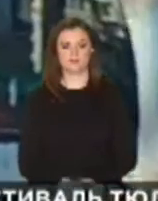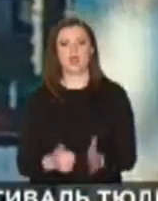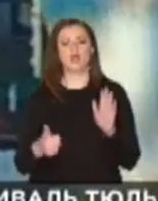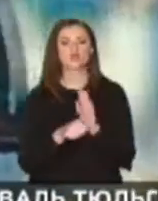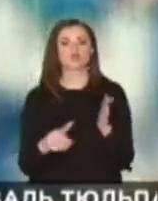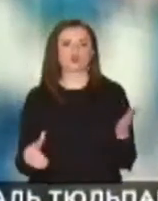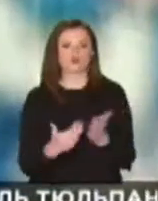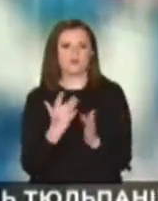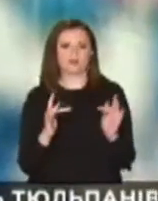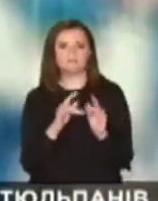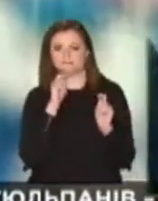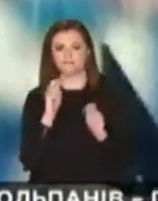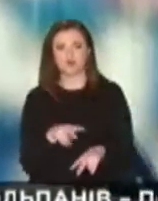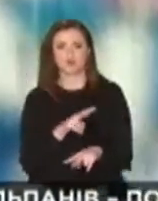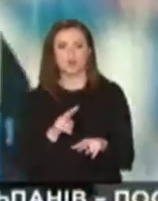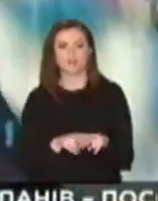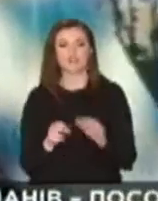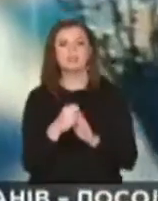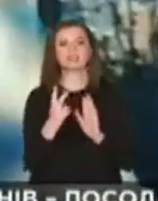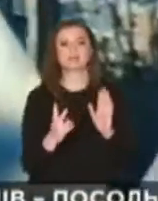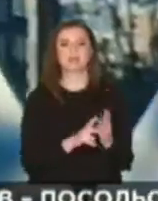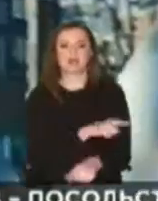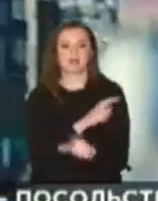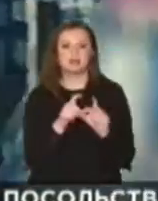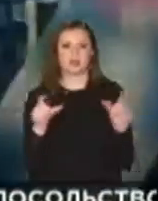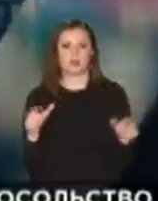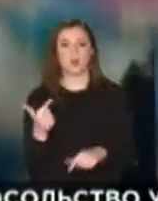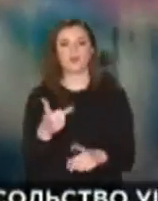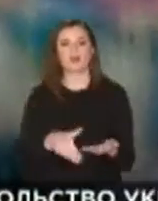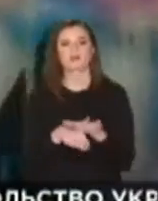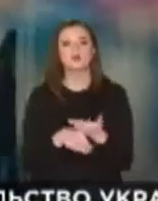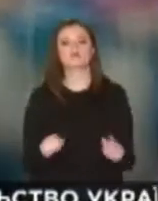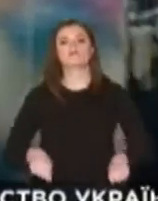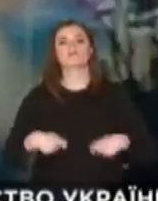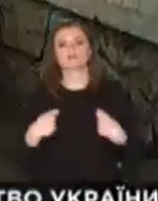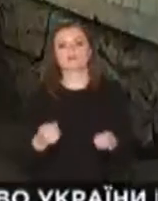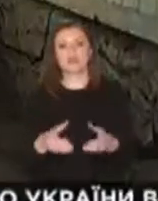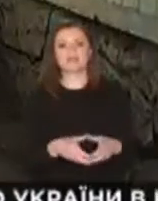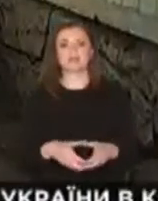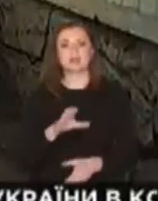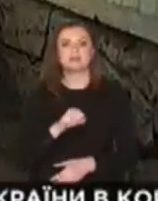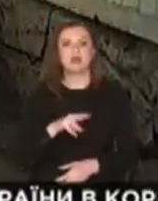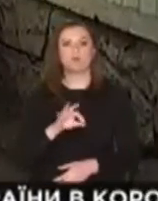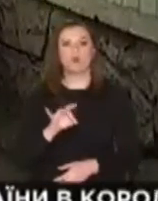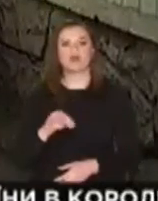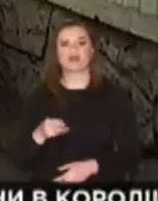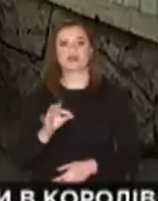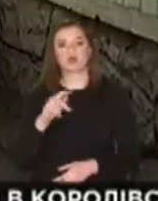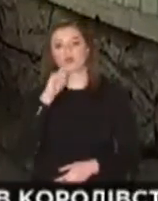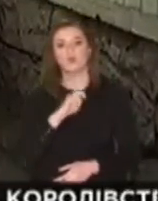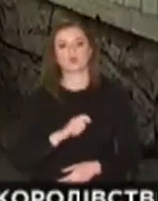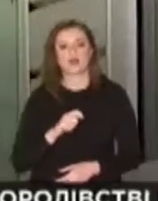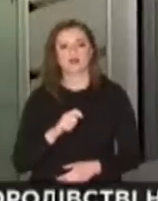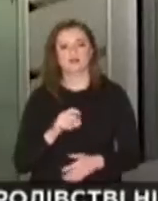6 новеньких ліжок подарували столичній 17-й лікарні. Гуманітарну допомогу передала спілка самаритян України.